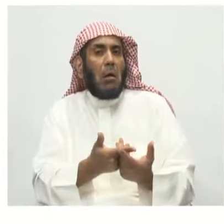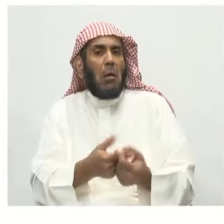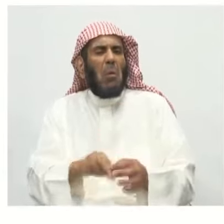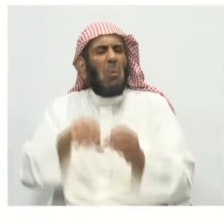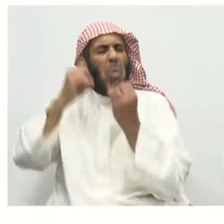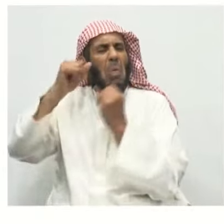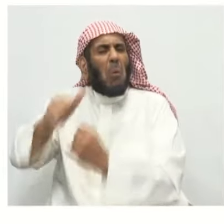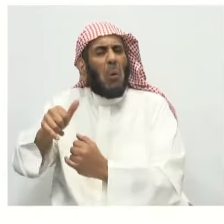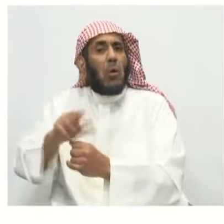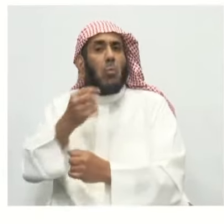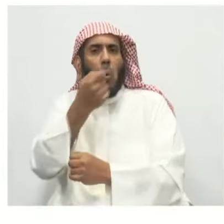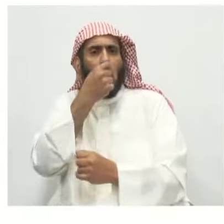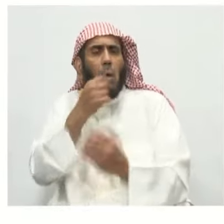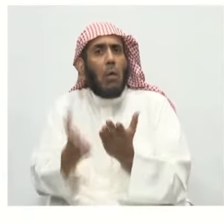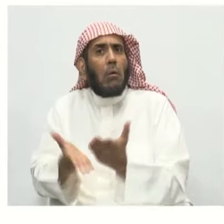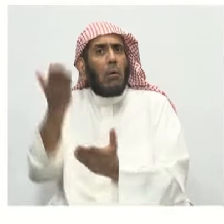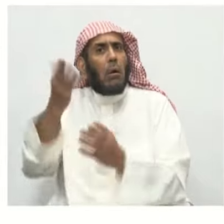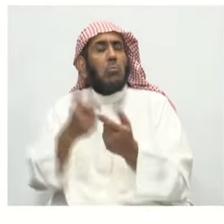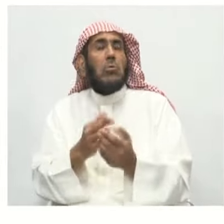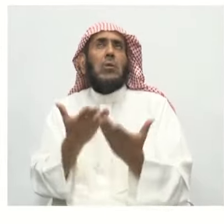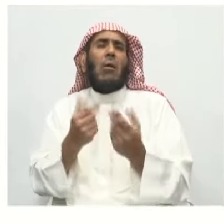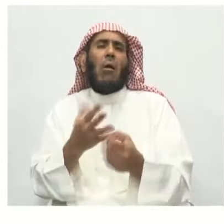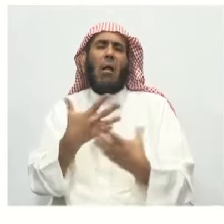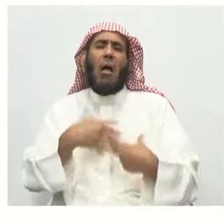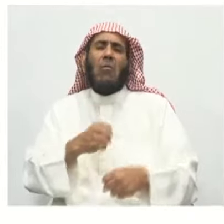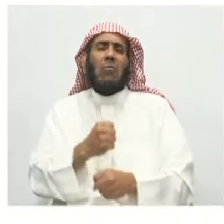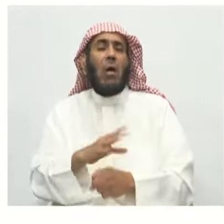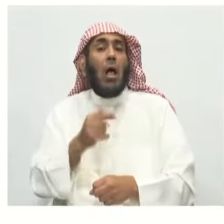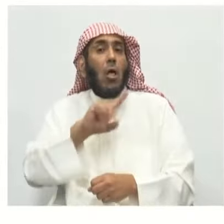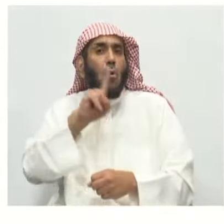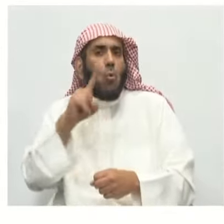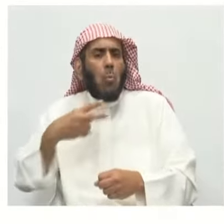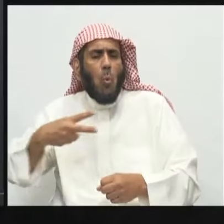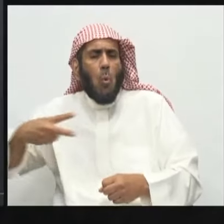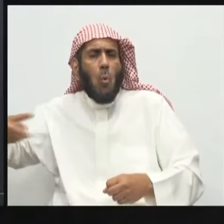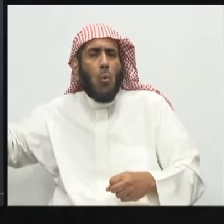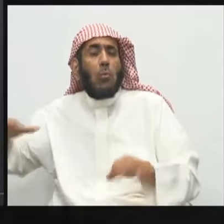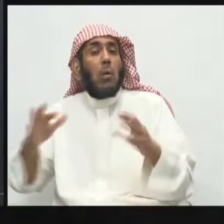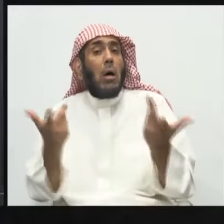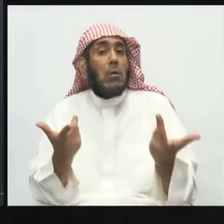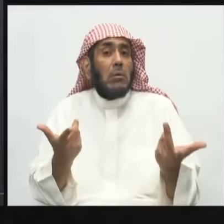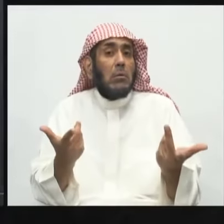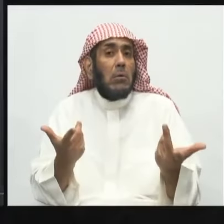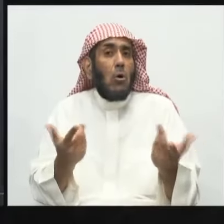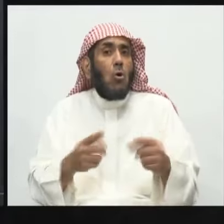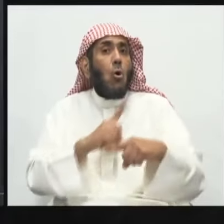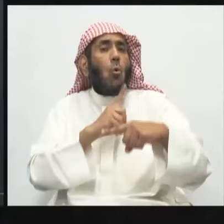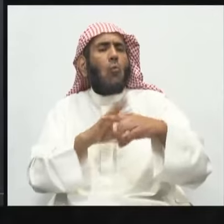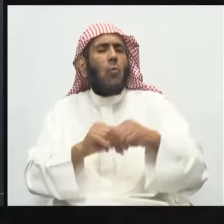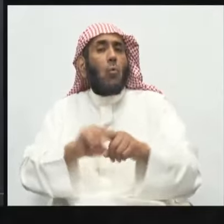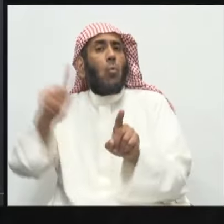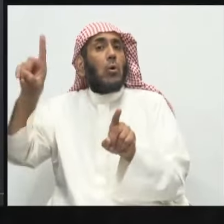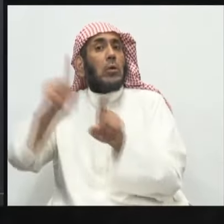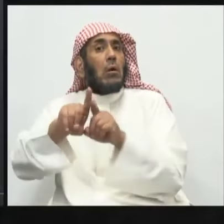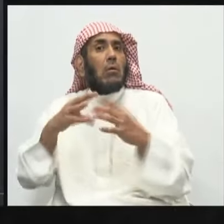القران الكريم نسال الله العافيه والسلامه اذا هذه الامور كلها امور ماذا امور كفر